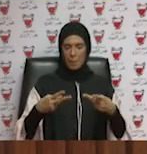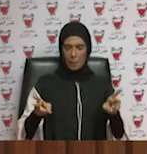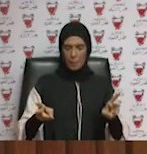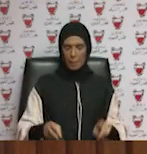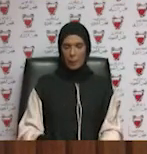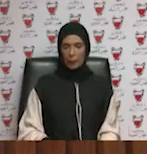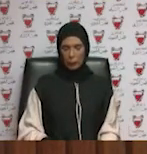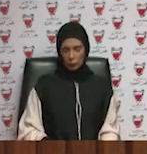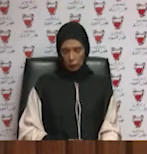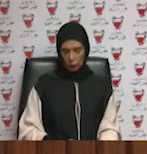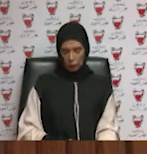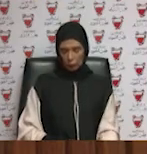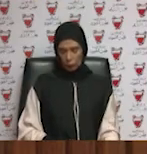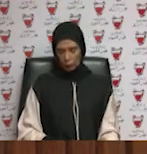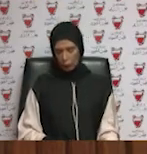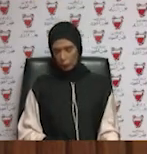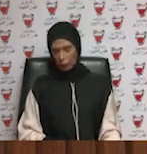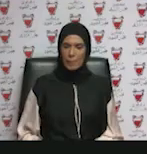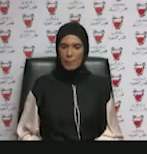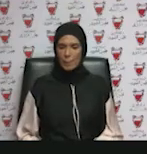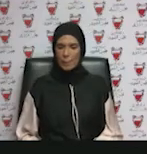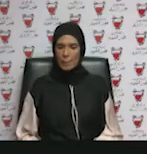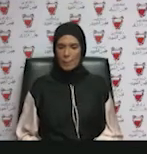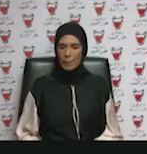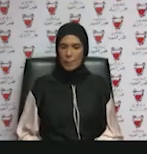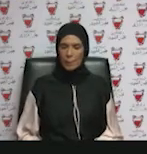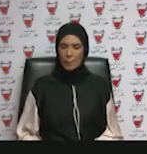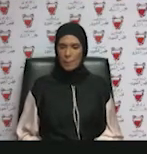الموافقون على تثبيت التقرير في المضبطة.